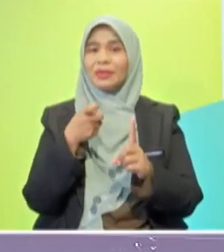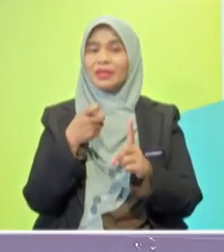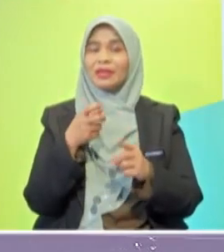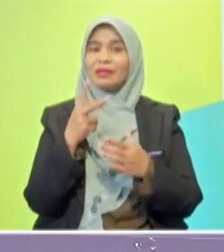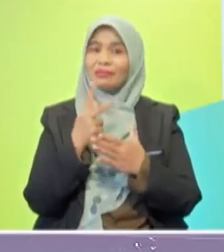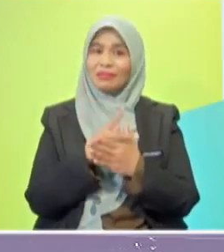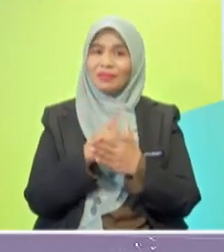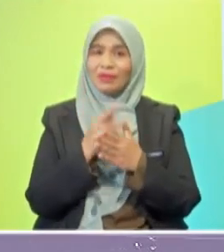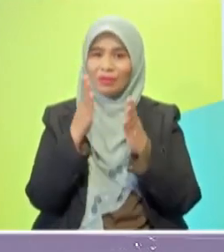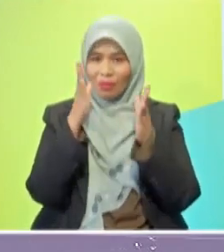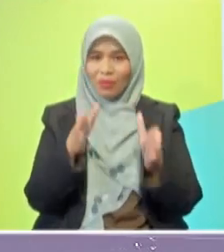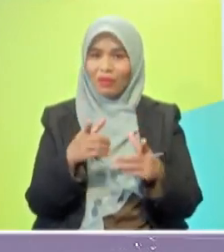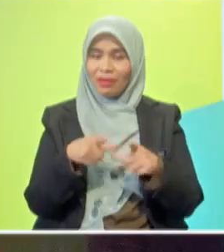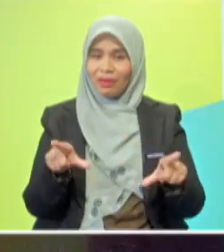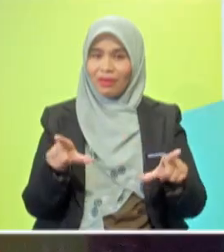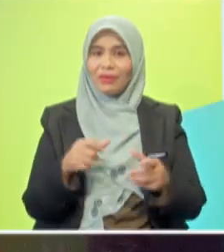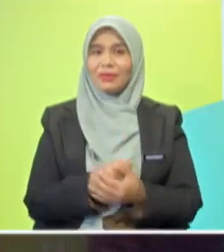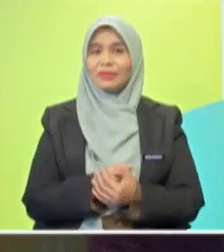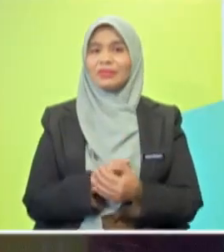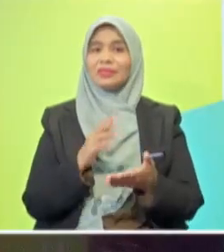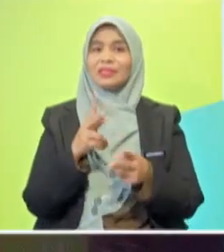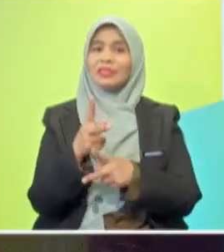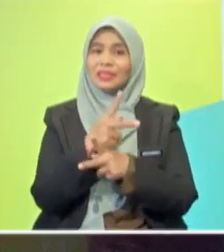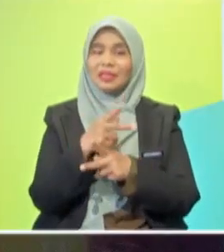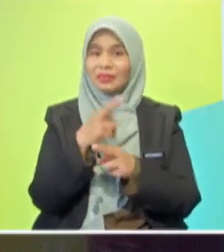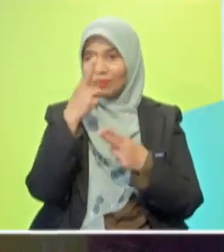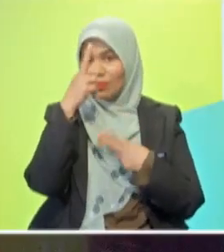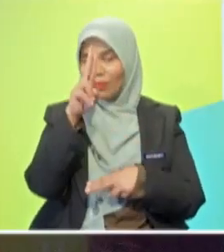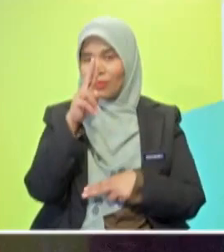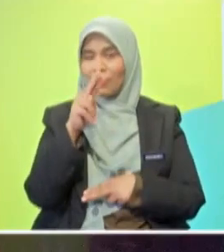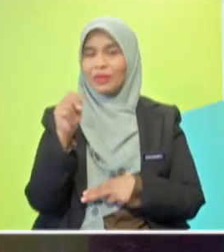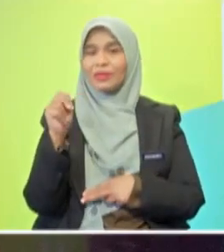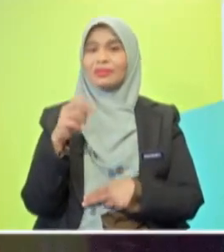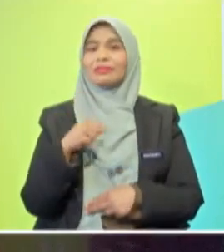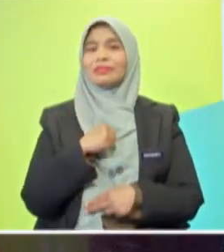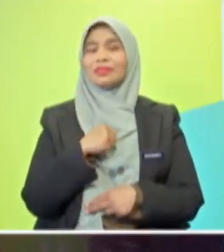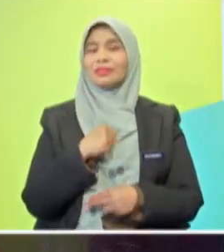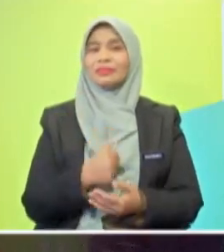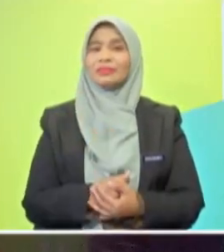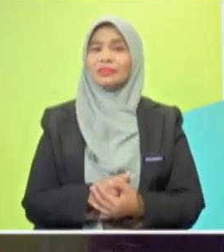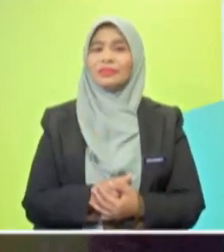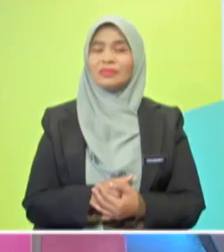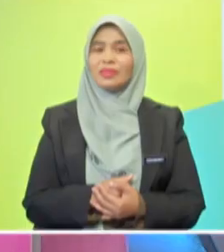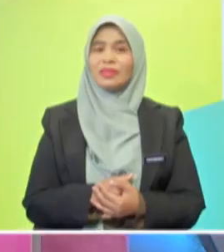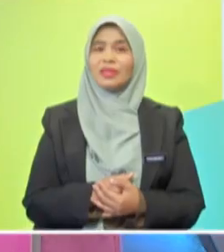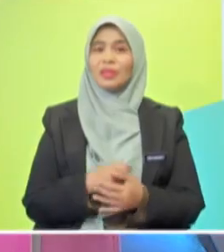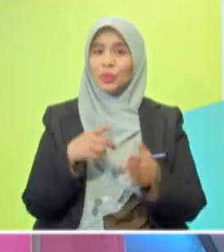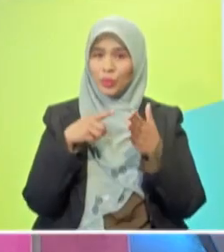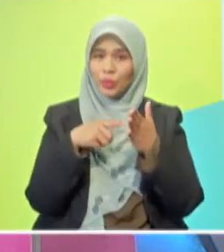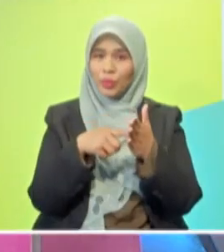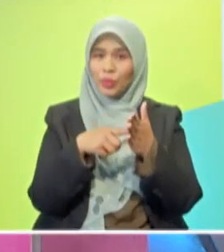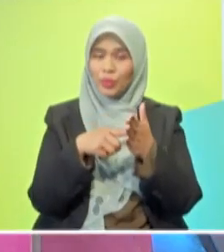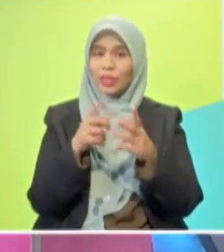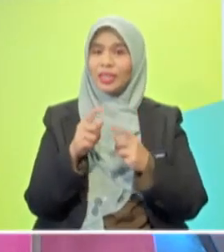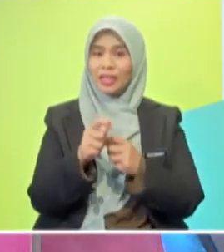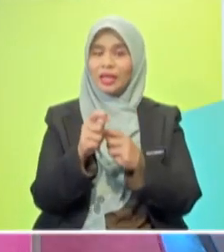orang lain. Ya, betul Ustazah? Menjaga kehormatan. Ya, menjaga kehormatan kita. Betul. Yang pertama mestilah kita menunjukkan ketaatan kita. Okey,